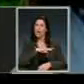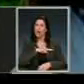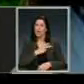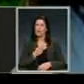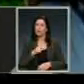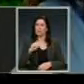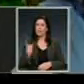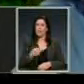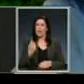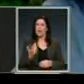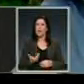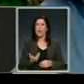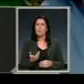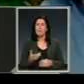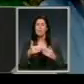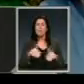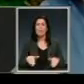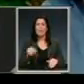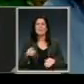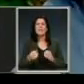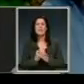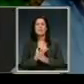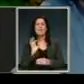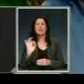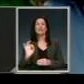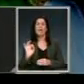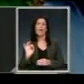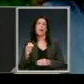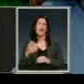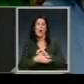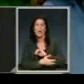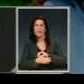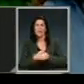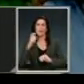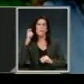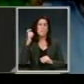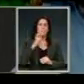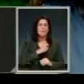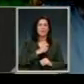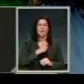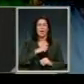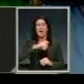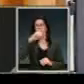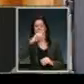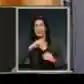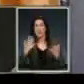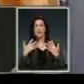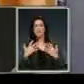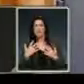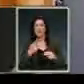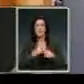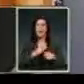כי מוגבלות היא תוצר של עוני, של פשע, של זיהום אוויר, של מחלות